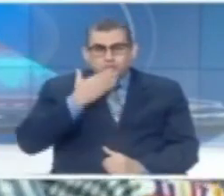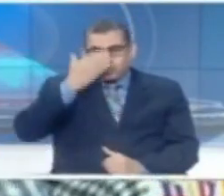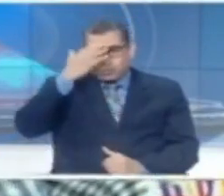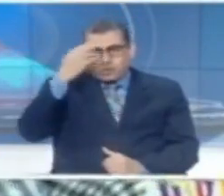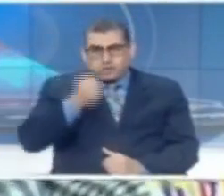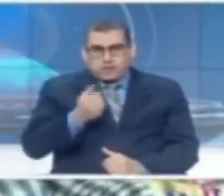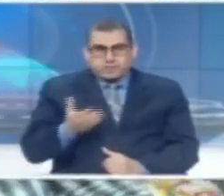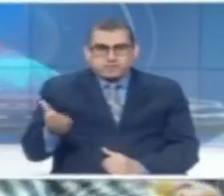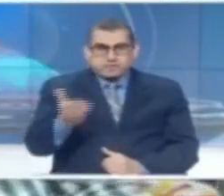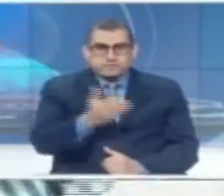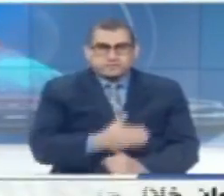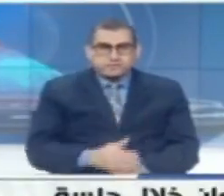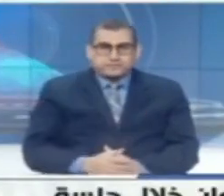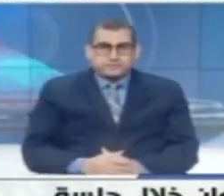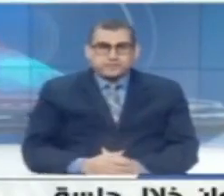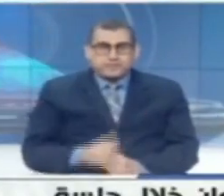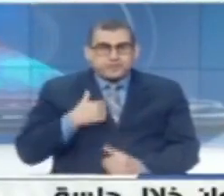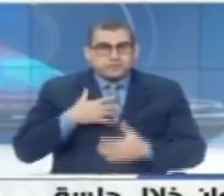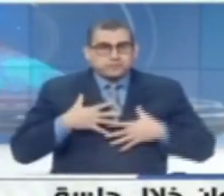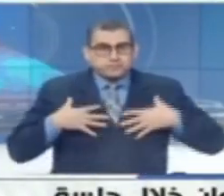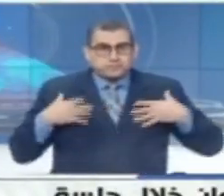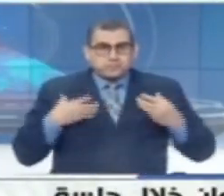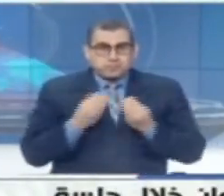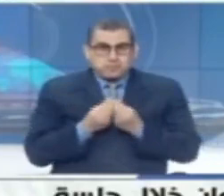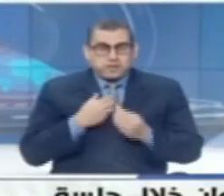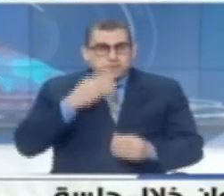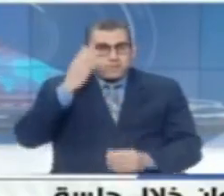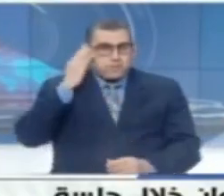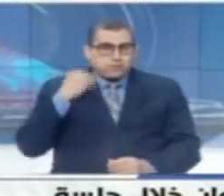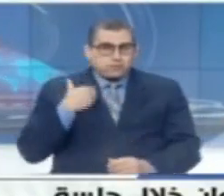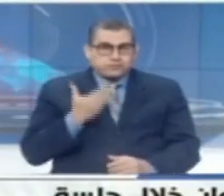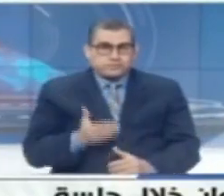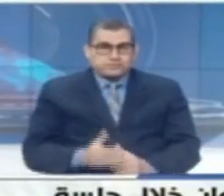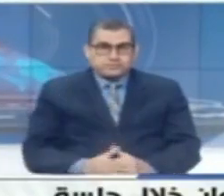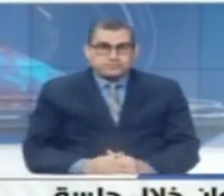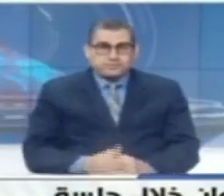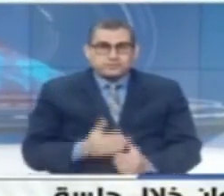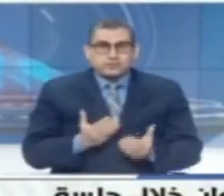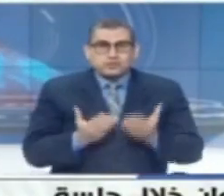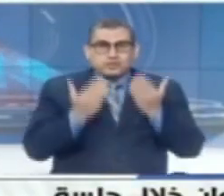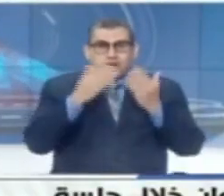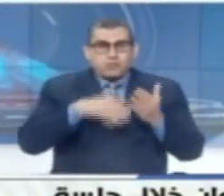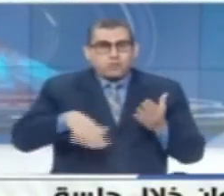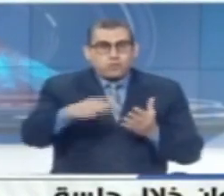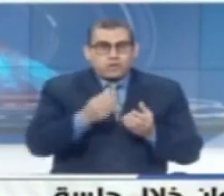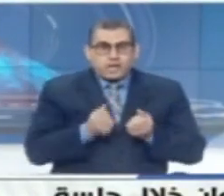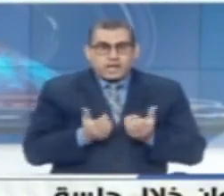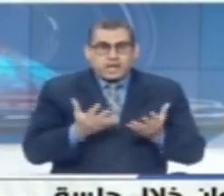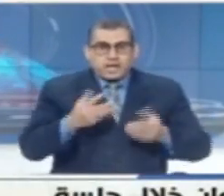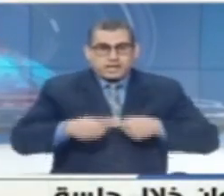طيبين. سعيد أن أنا أكون موجود معاكم، يا رب تكونوا بخير دايما.